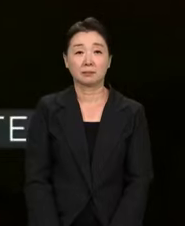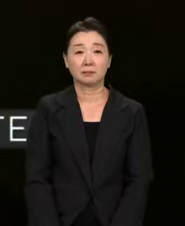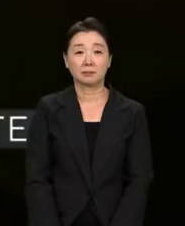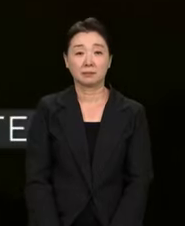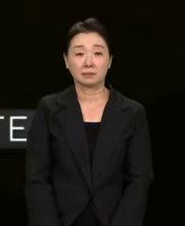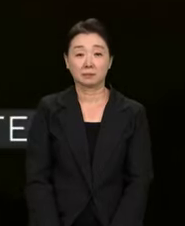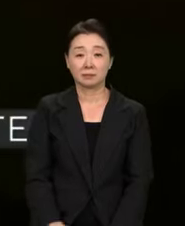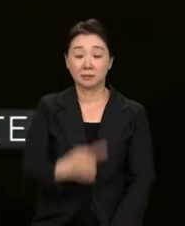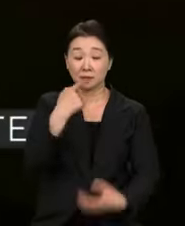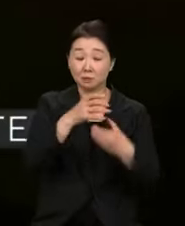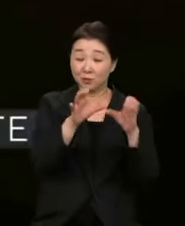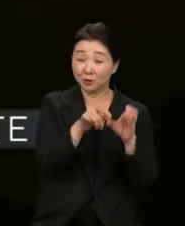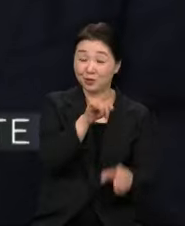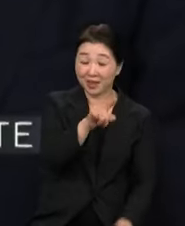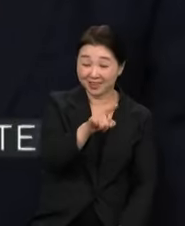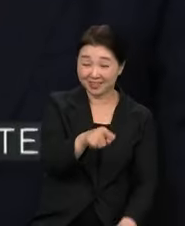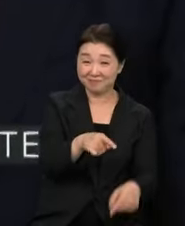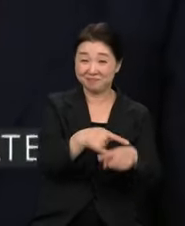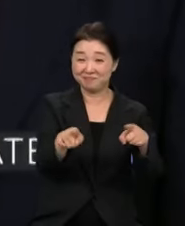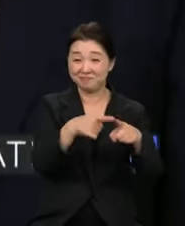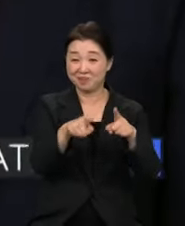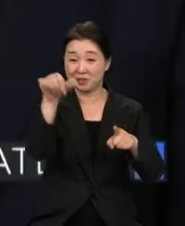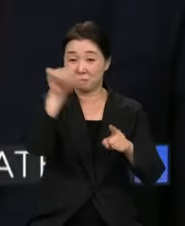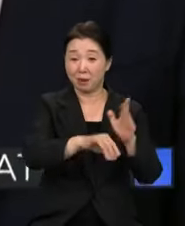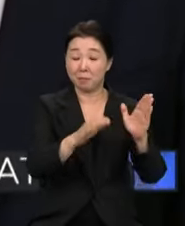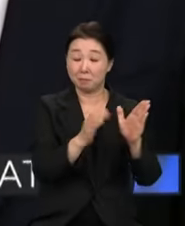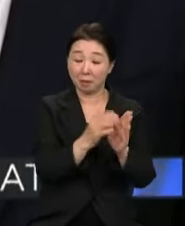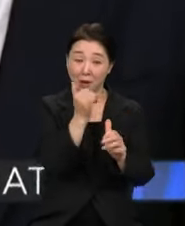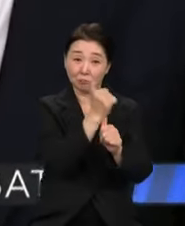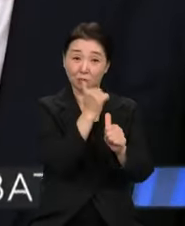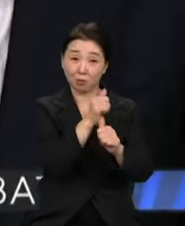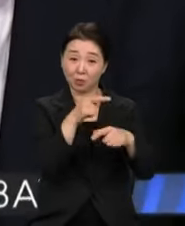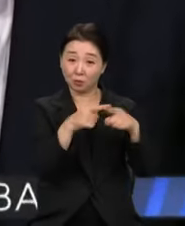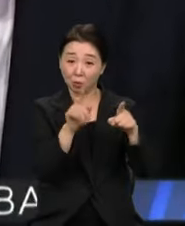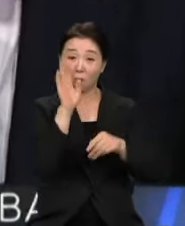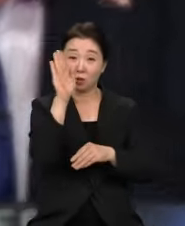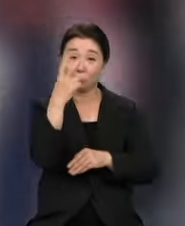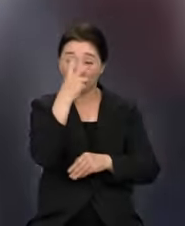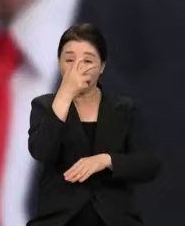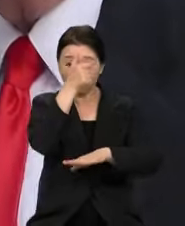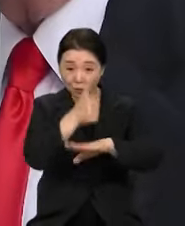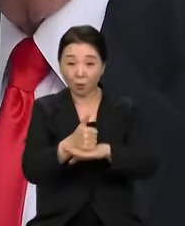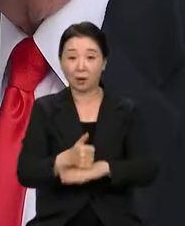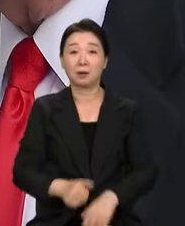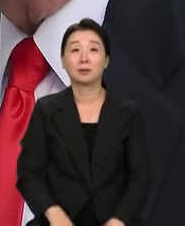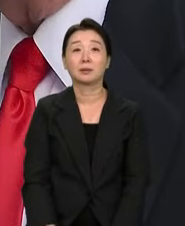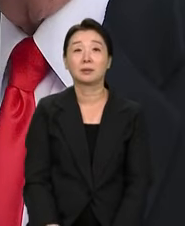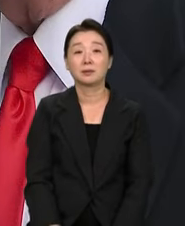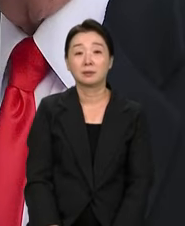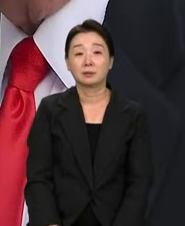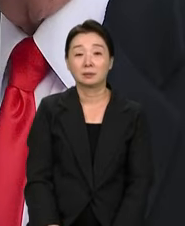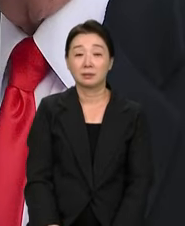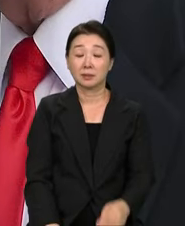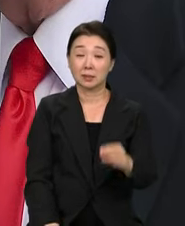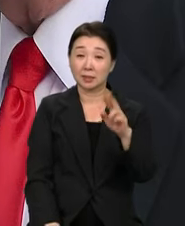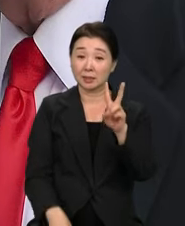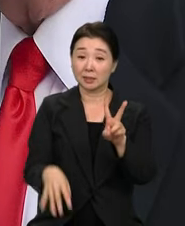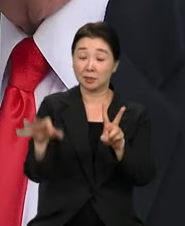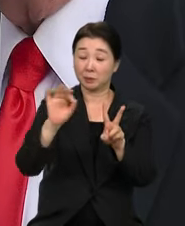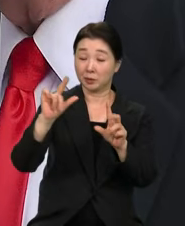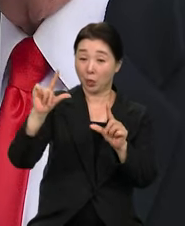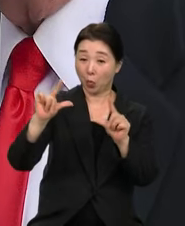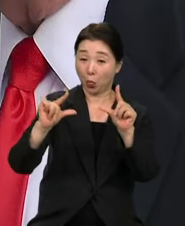민주당이 판정패했다 평가를 받은 부통령 토론 이후 나온 여론 조사 결과입니다 불과 2% 포인트